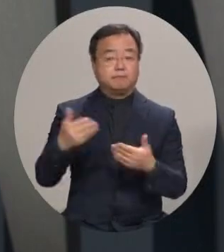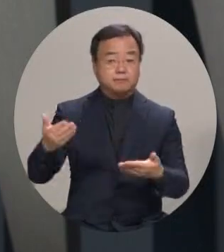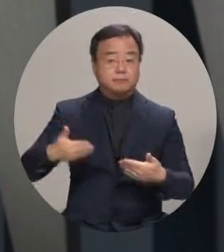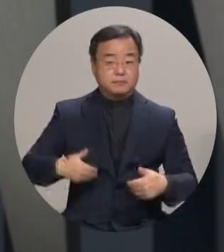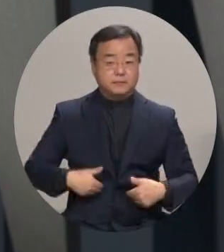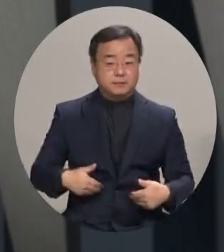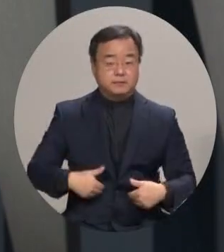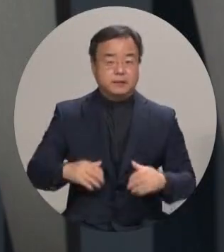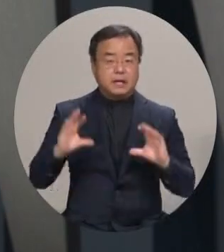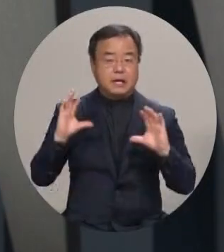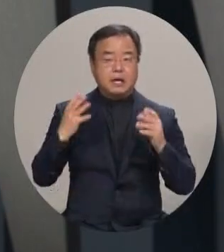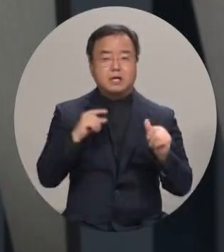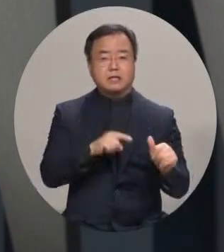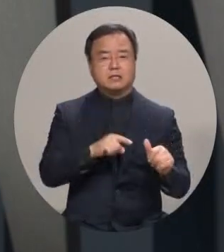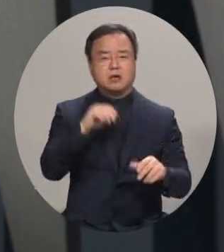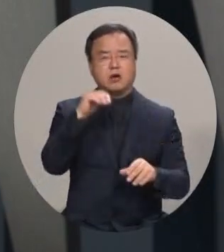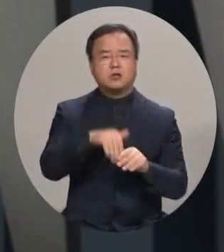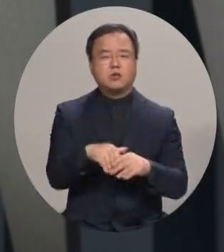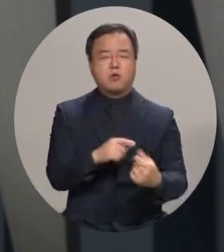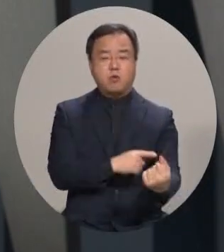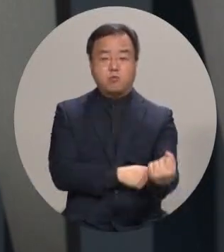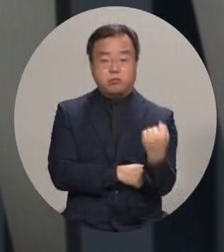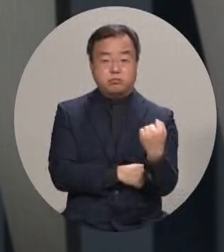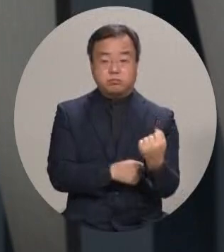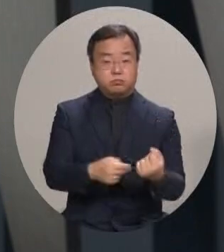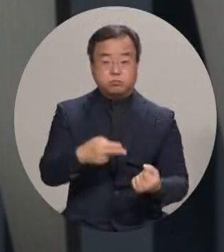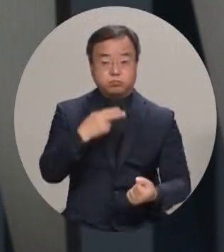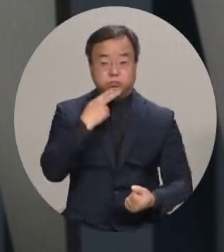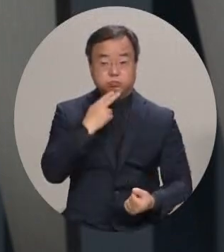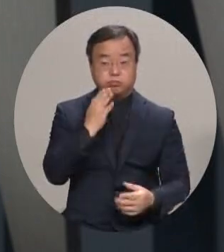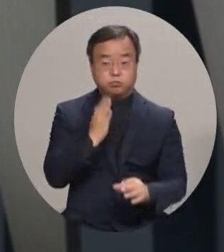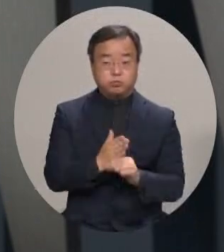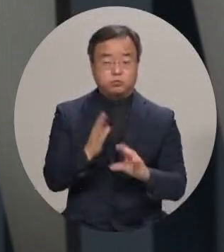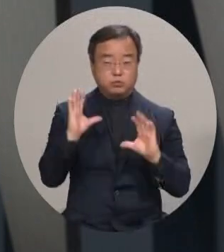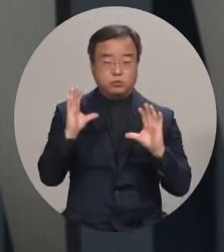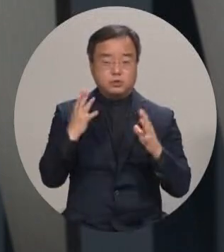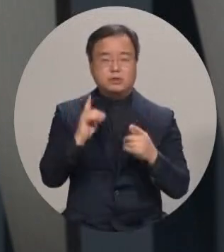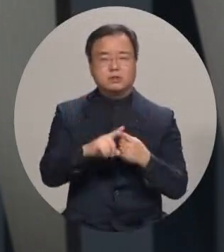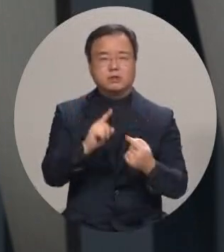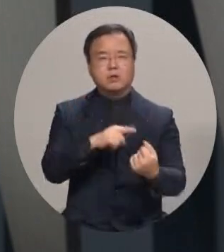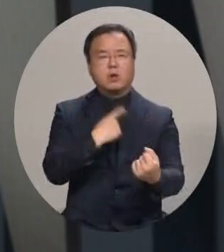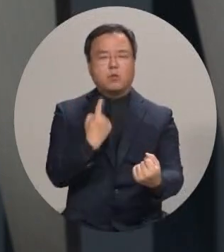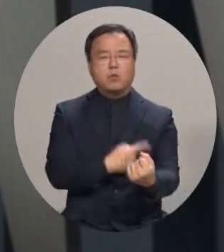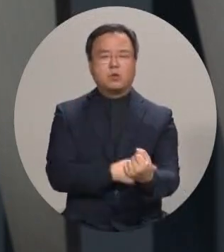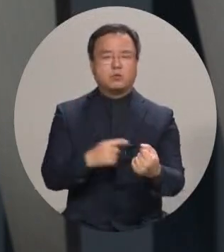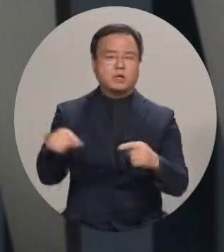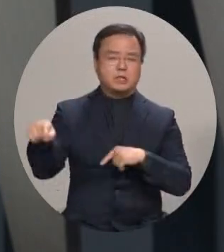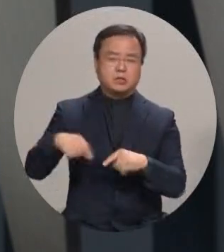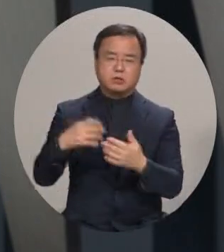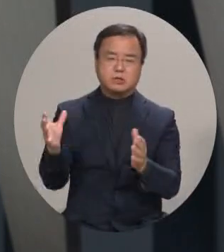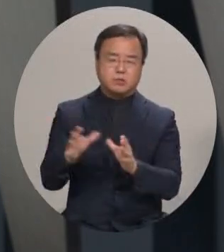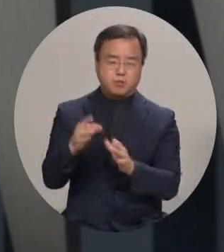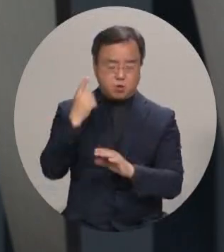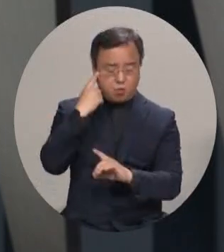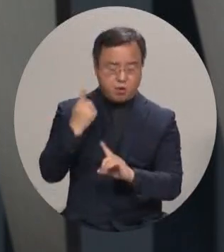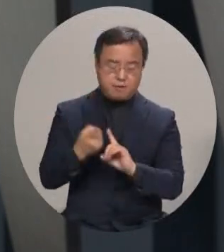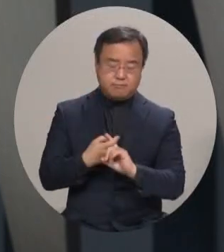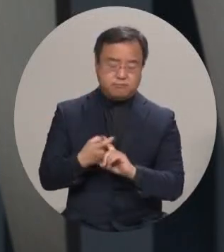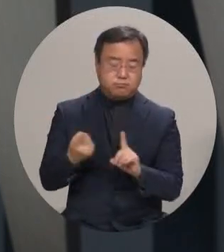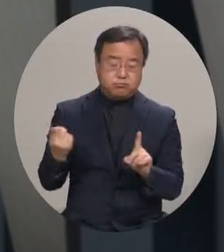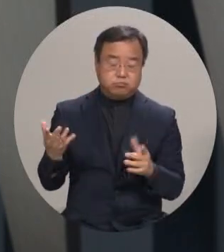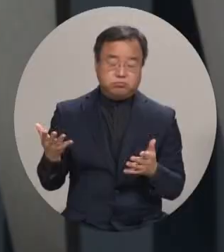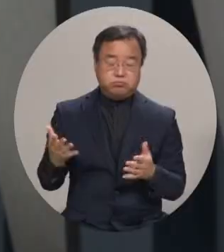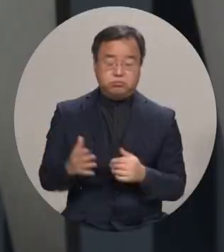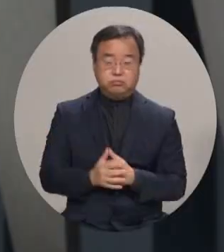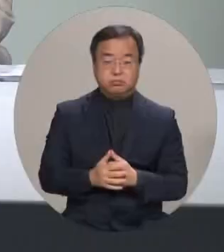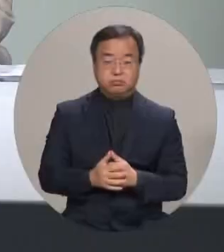근데 아이들은 선거권이 없기 때문에 아이들에 관한 권리는 정치권에서도 별로 관심이 없는 거죠 네